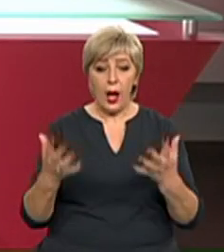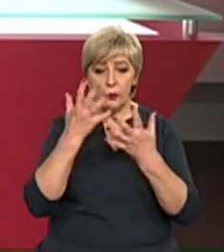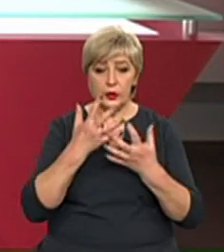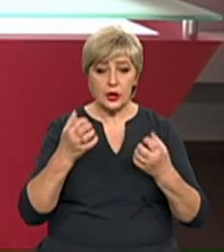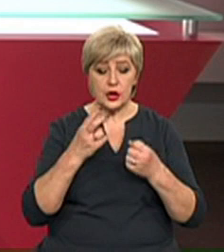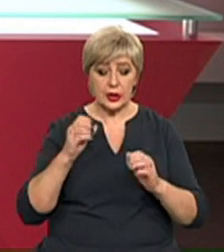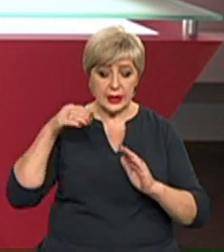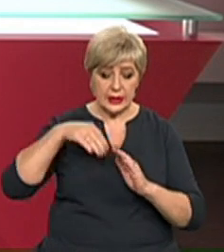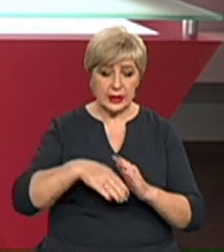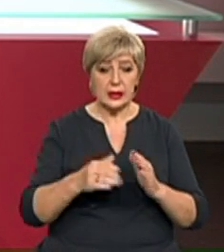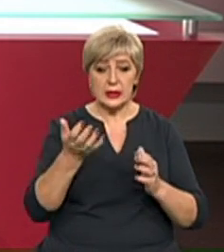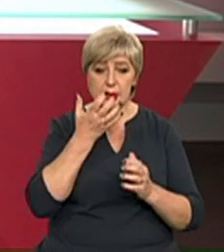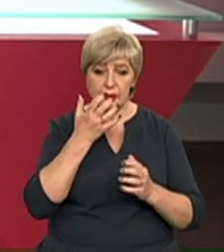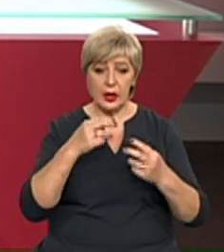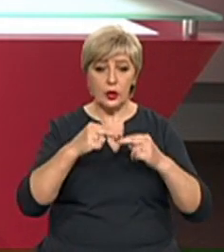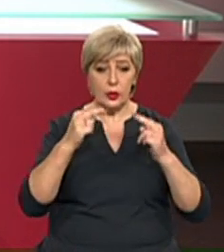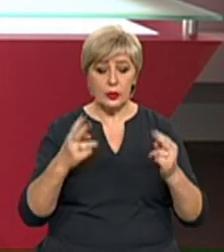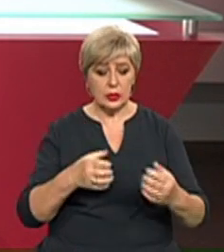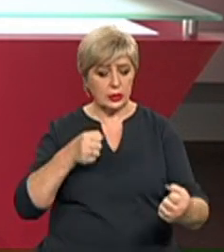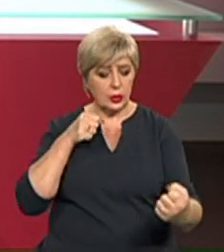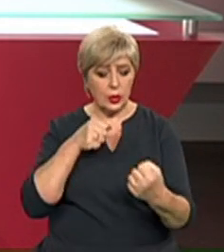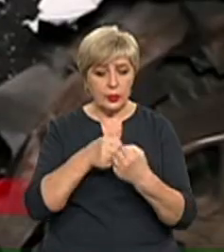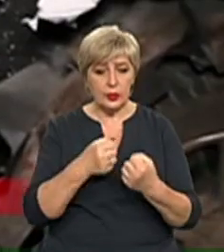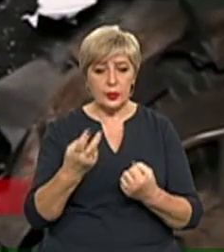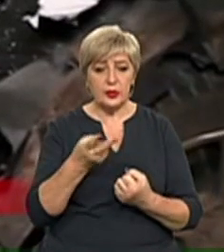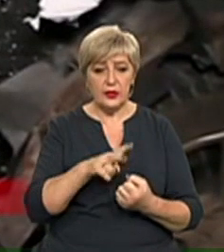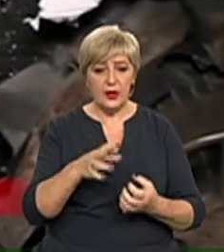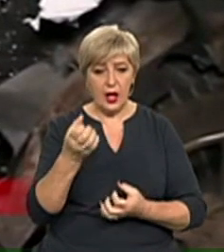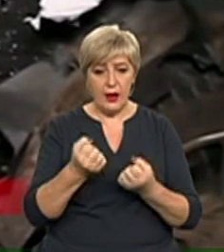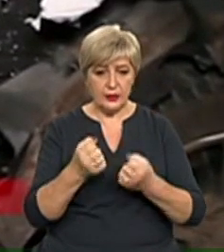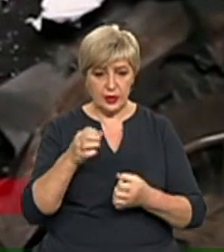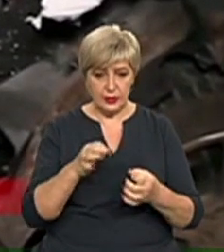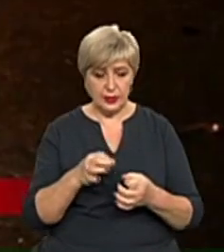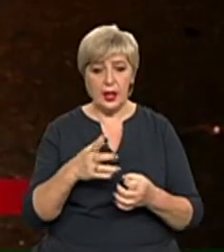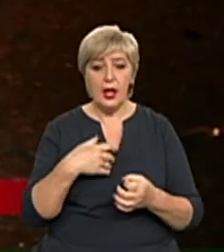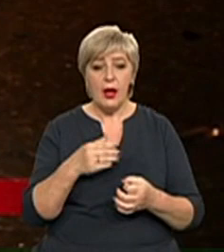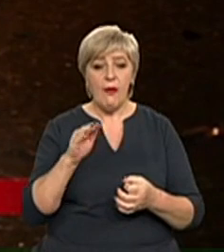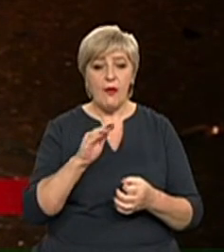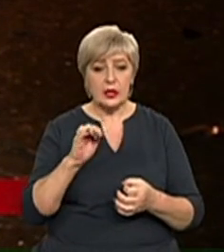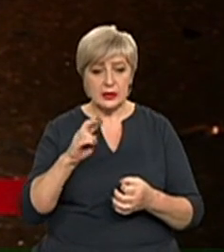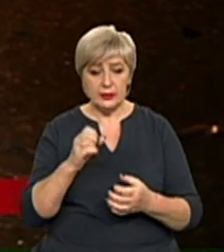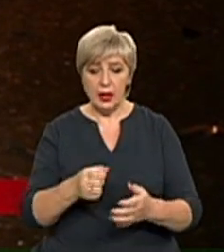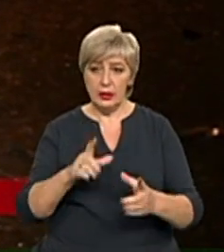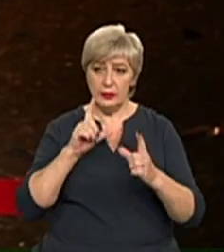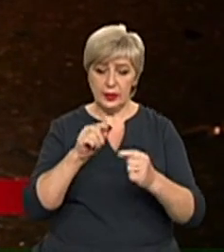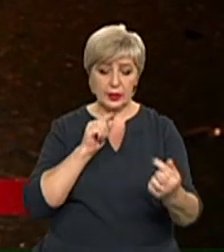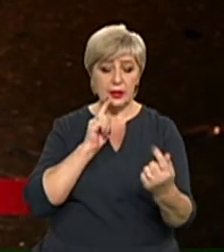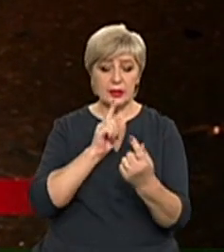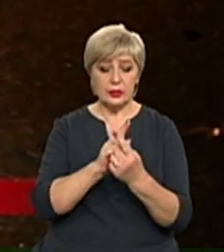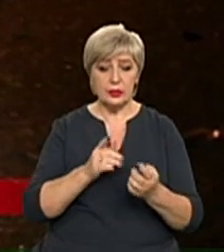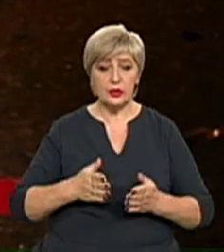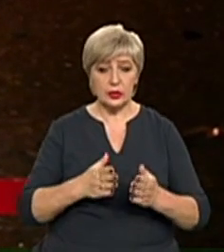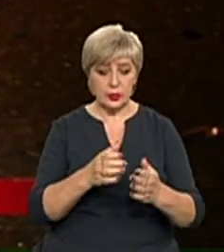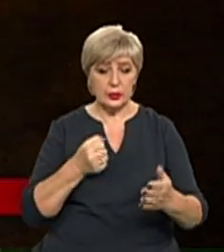Вночі на з'їзді з Південного мосту Лоб-у-Лоб зіткнулись дві автівки. Volkswagen вилетів на зустрічну смугу і врізався у Toyota. Від